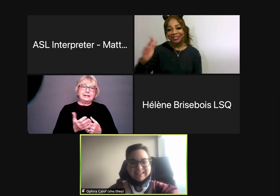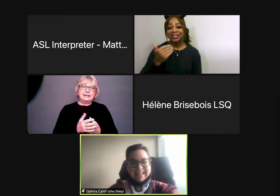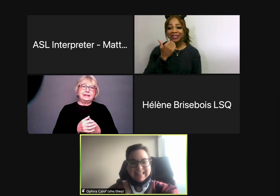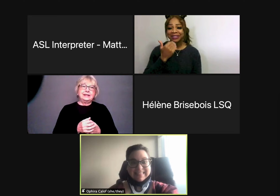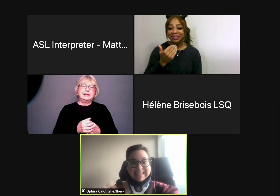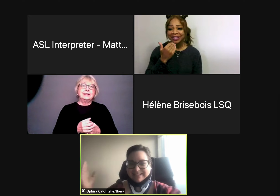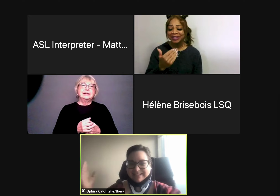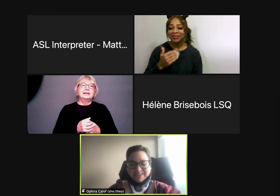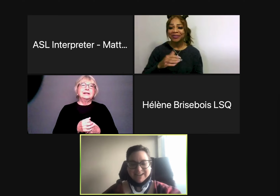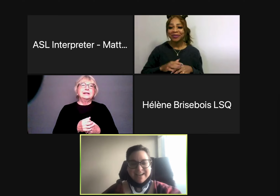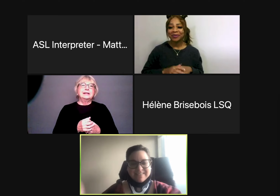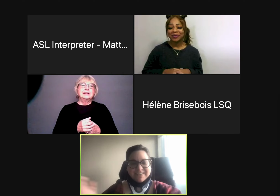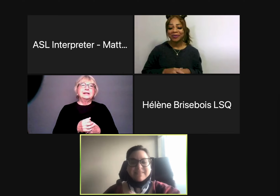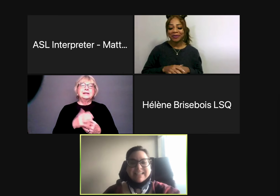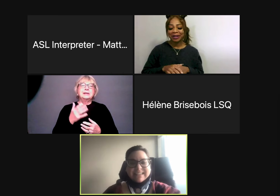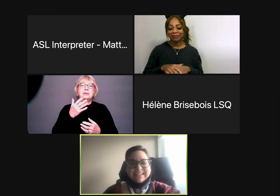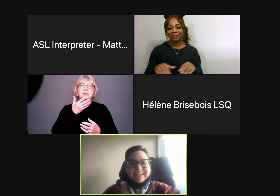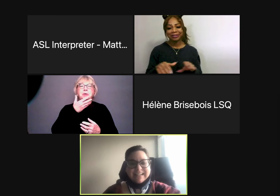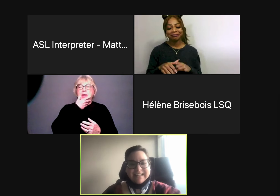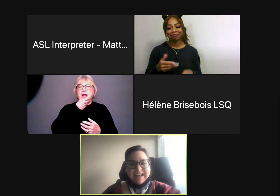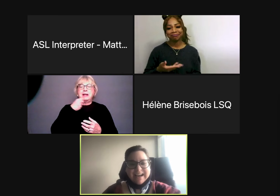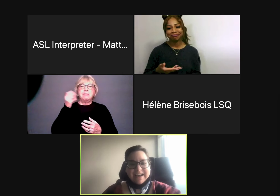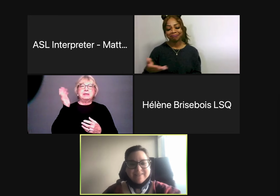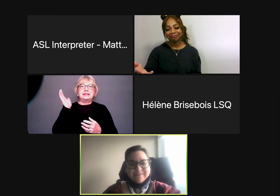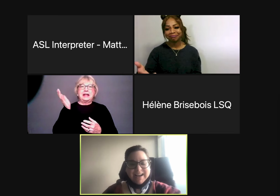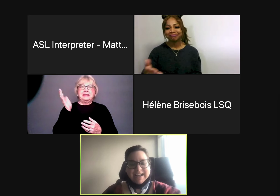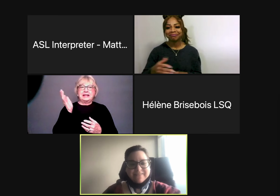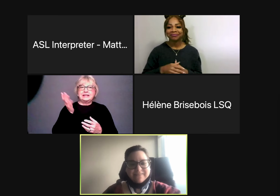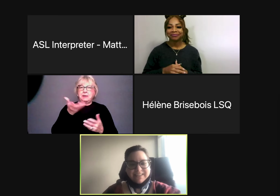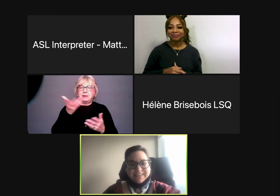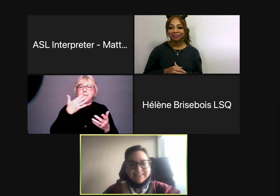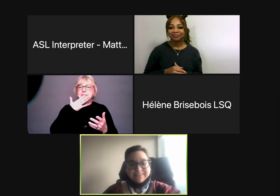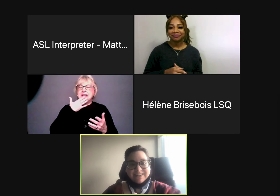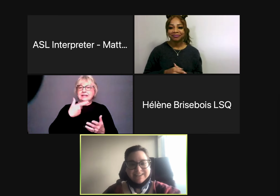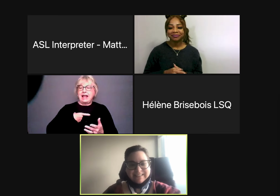pour cette présentation. Merci de m'avoir invité.